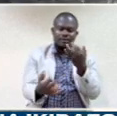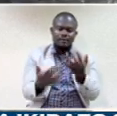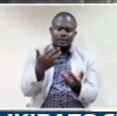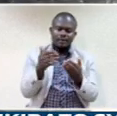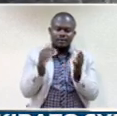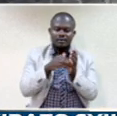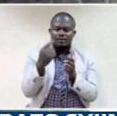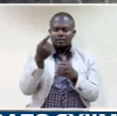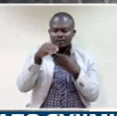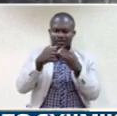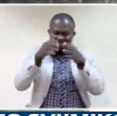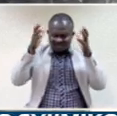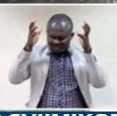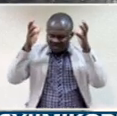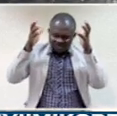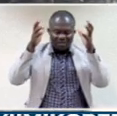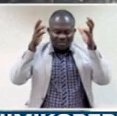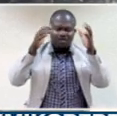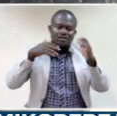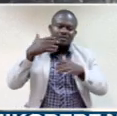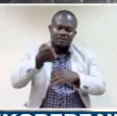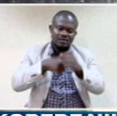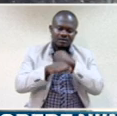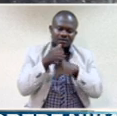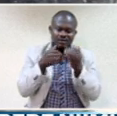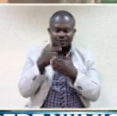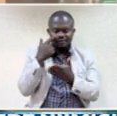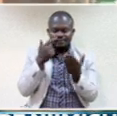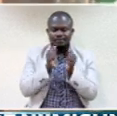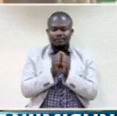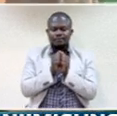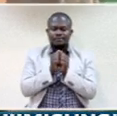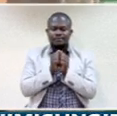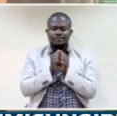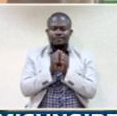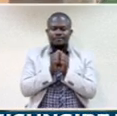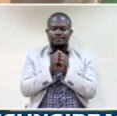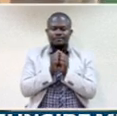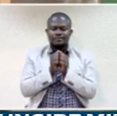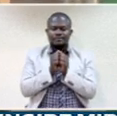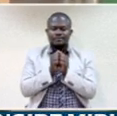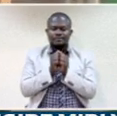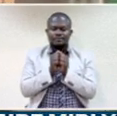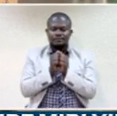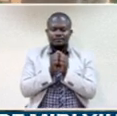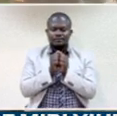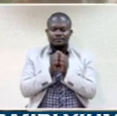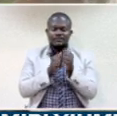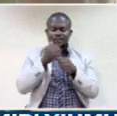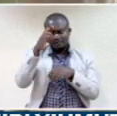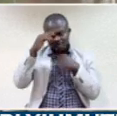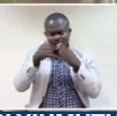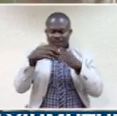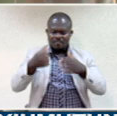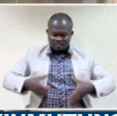ni numwe mu bikorejwe iminyago n'inyeshyamba nyuma y'iki gikorwa cy'iterabwoba bamfata mu mukandaro wa babiri